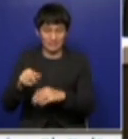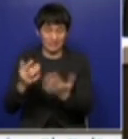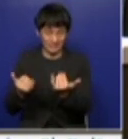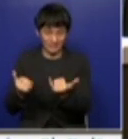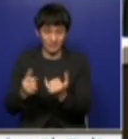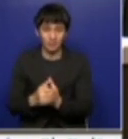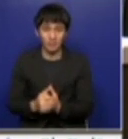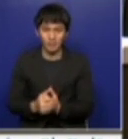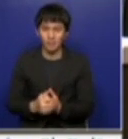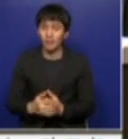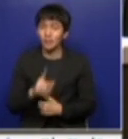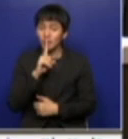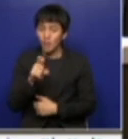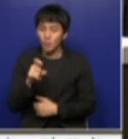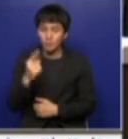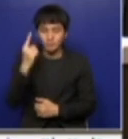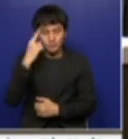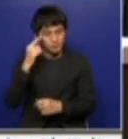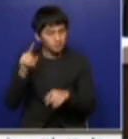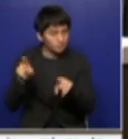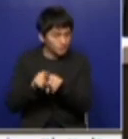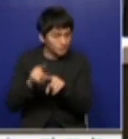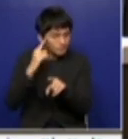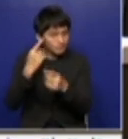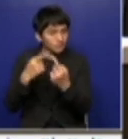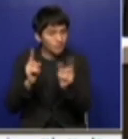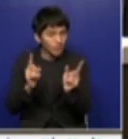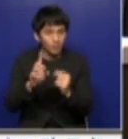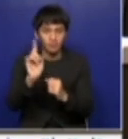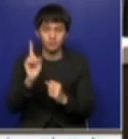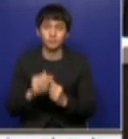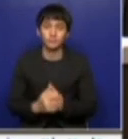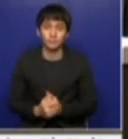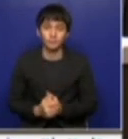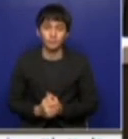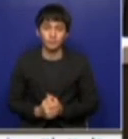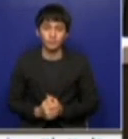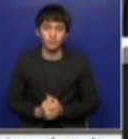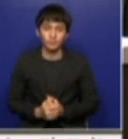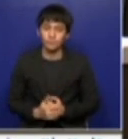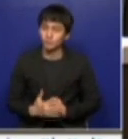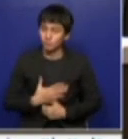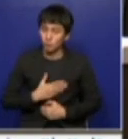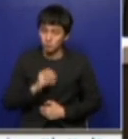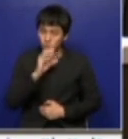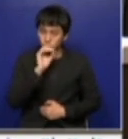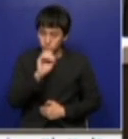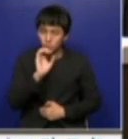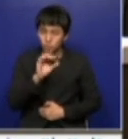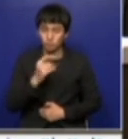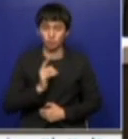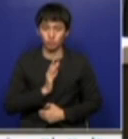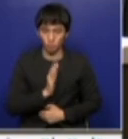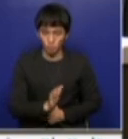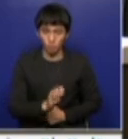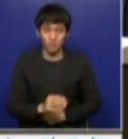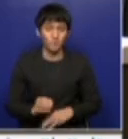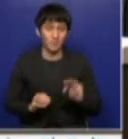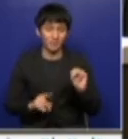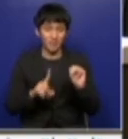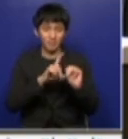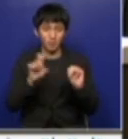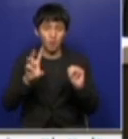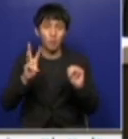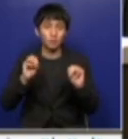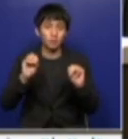เห็นด้วยไม่เห็นด้วยถ้าผมกลับไปทำให้ทานด้วยความเคารพครับเพราะถุงมาตรา 166เขียน